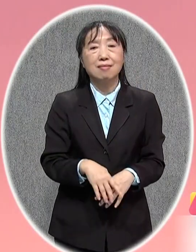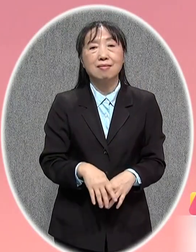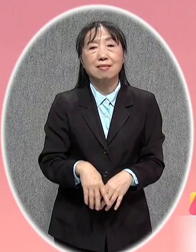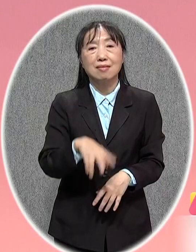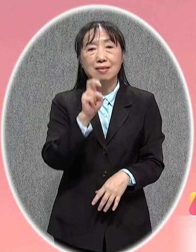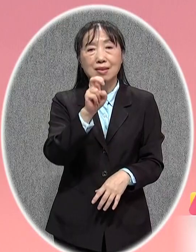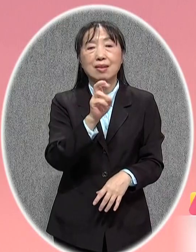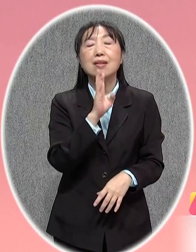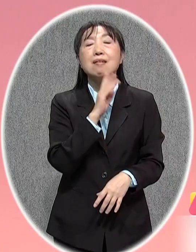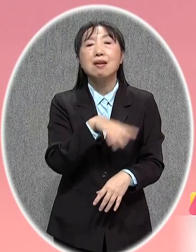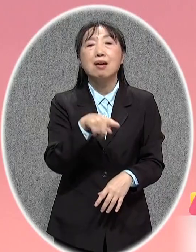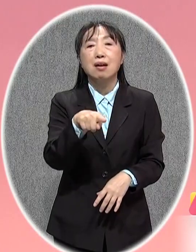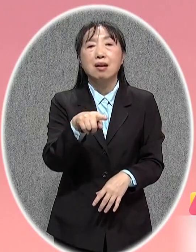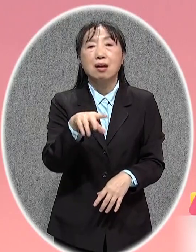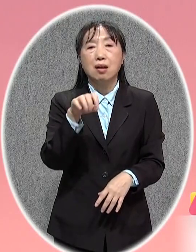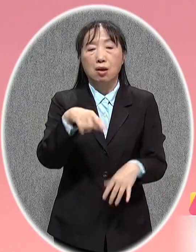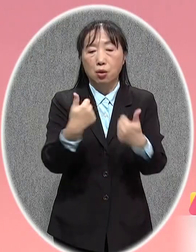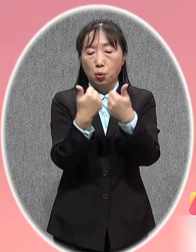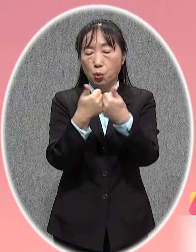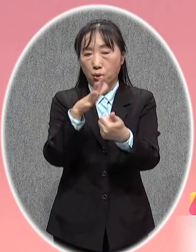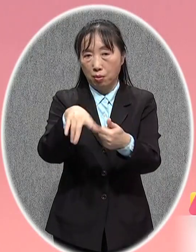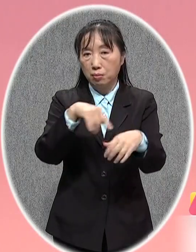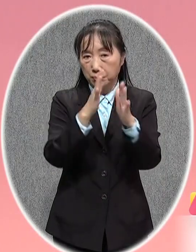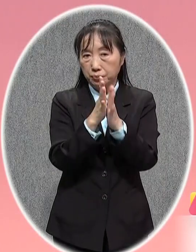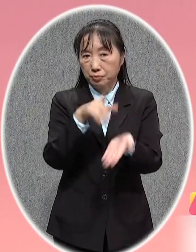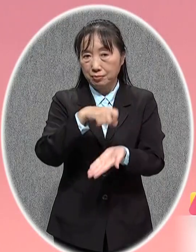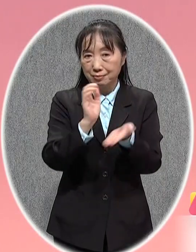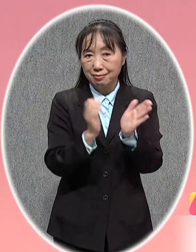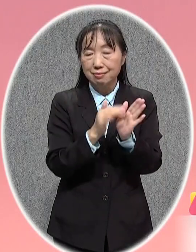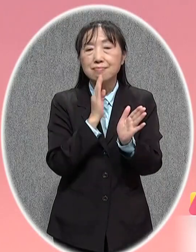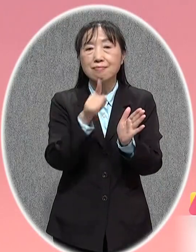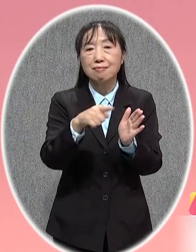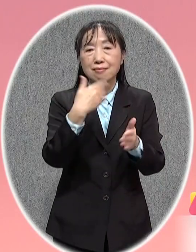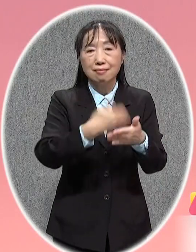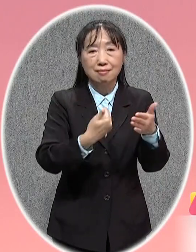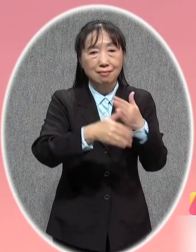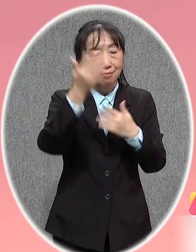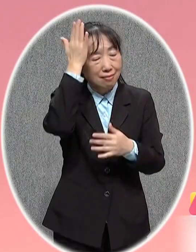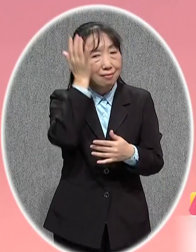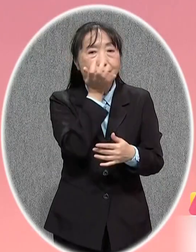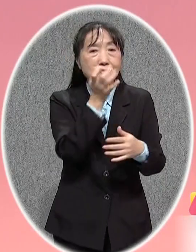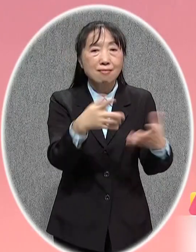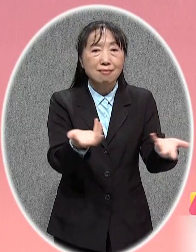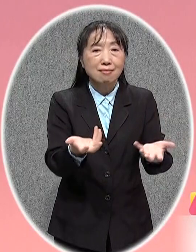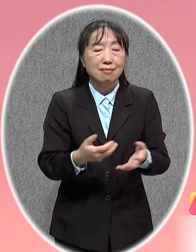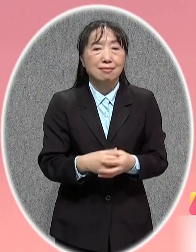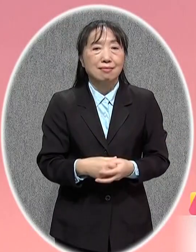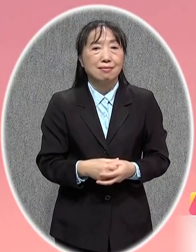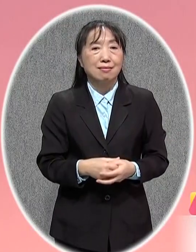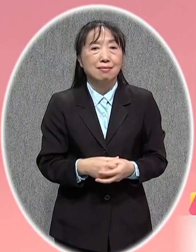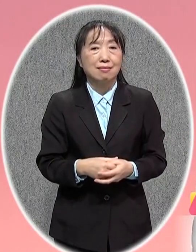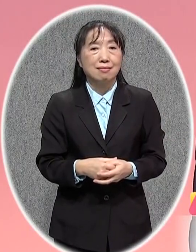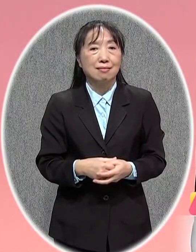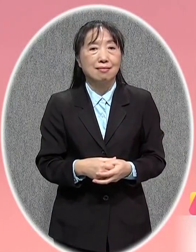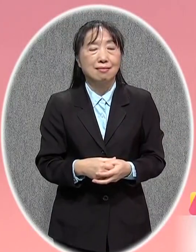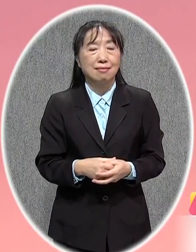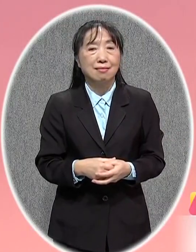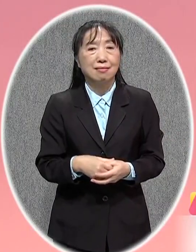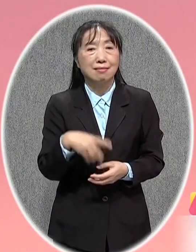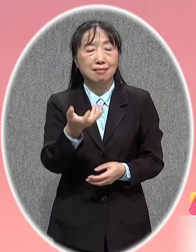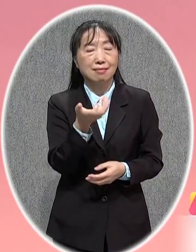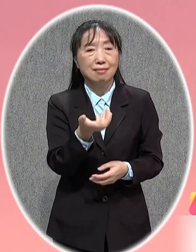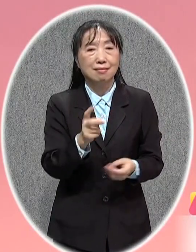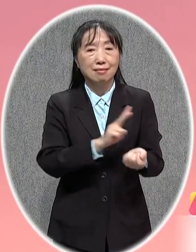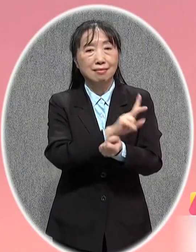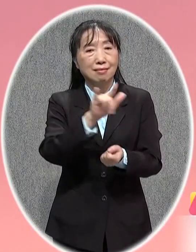就 COP26 会议里面一直讲说要这个这些减碳的议题。那刚刚其实那个林老